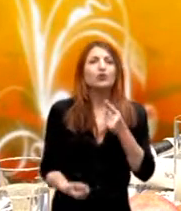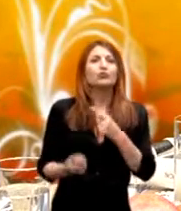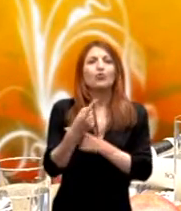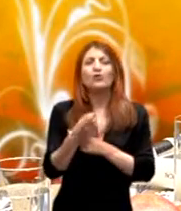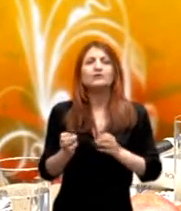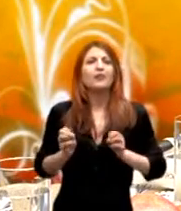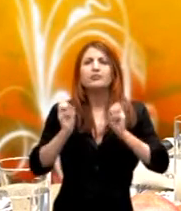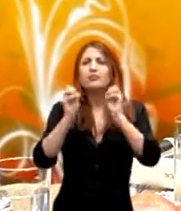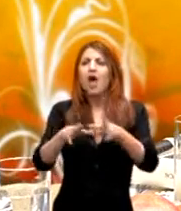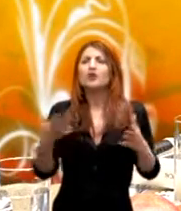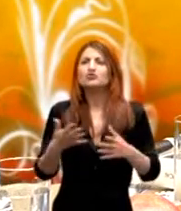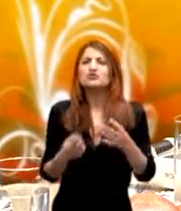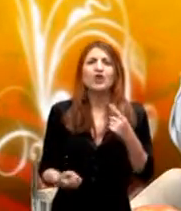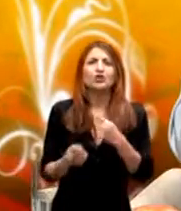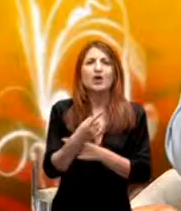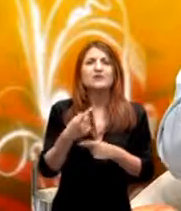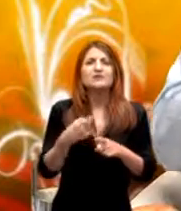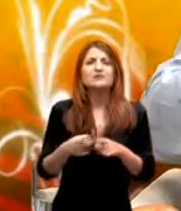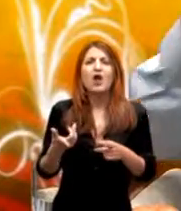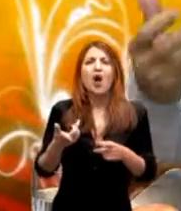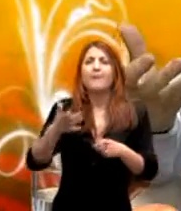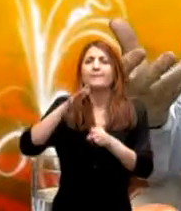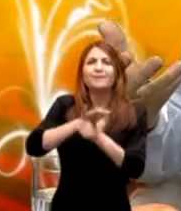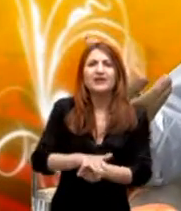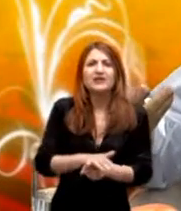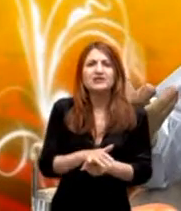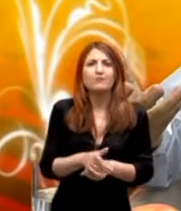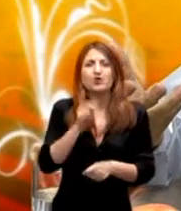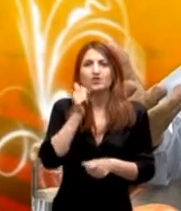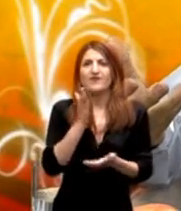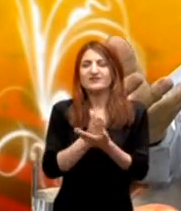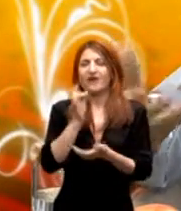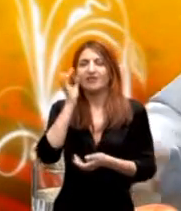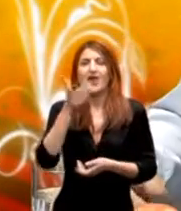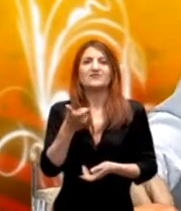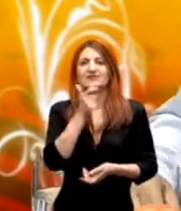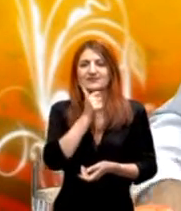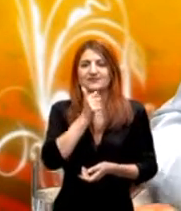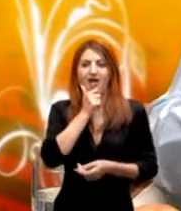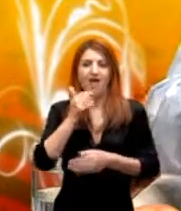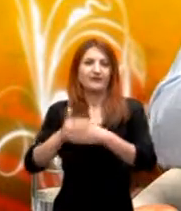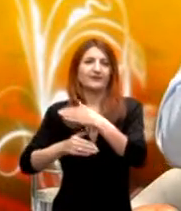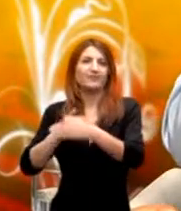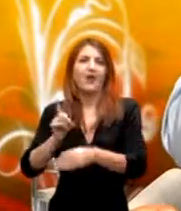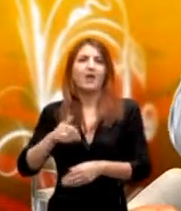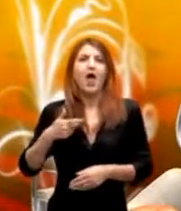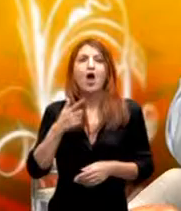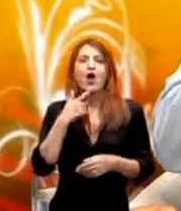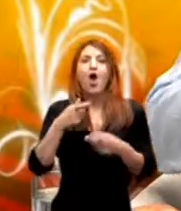naglo nešto dogodi, jer je pritisak kralježnica, jer svaki dan je čovjek sve stariji, ne mlađi.